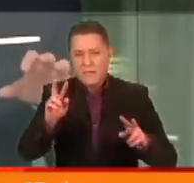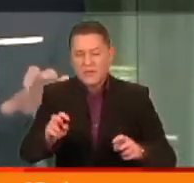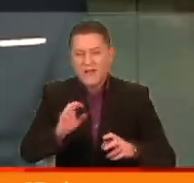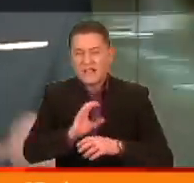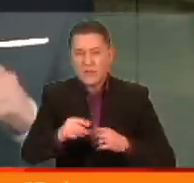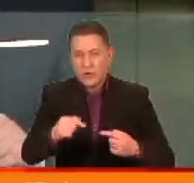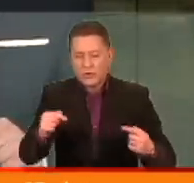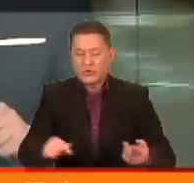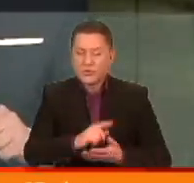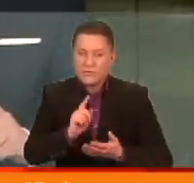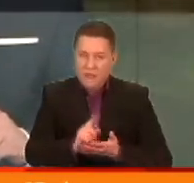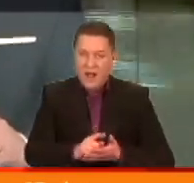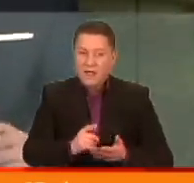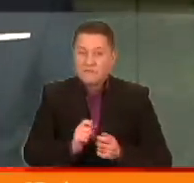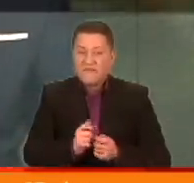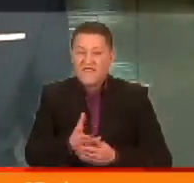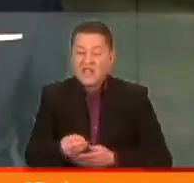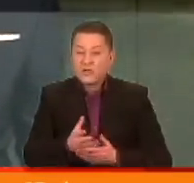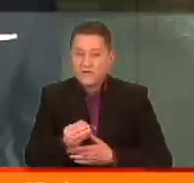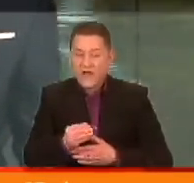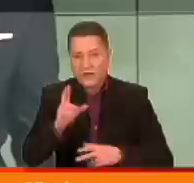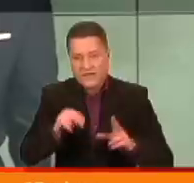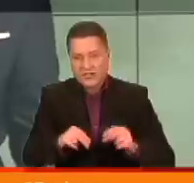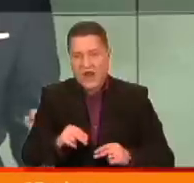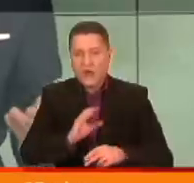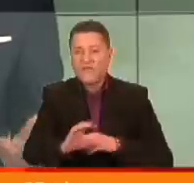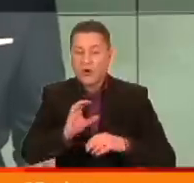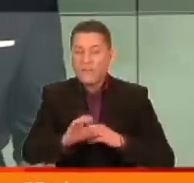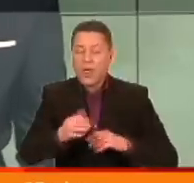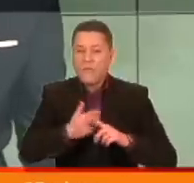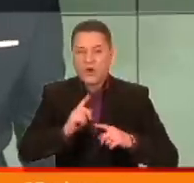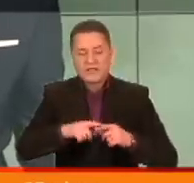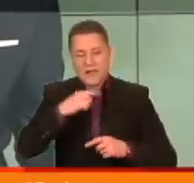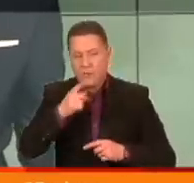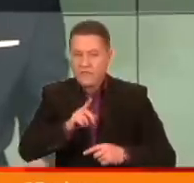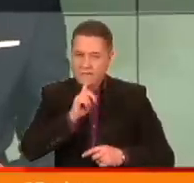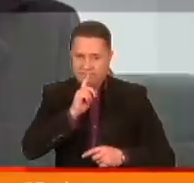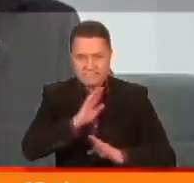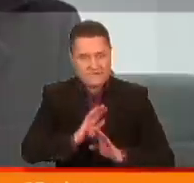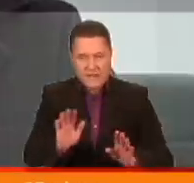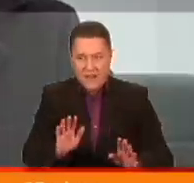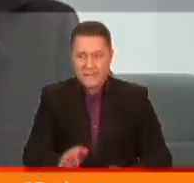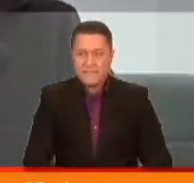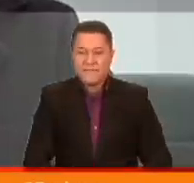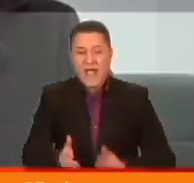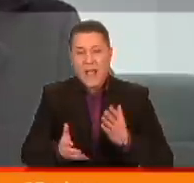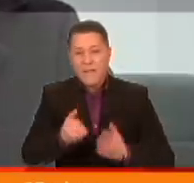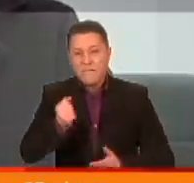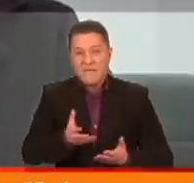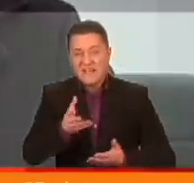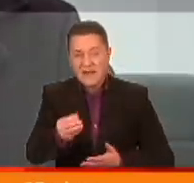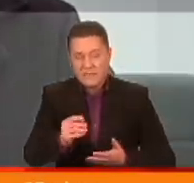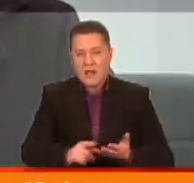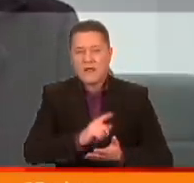певну фінансову участь у цьому процесі, вважають виробники. Але про це мова поки що не йде. Підтримка держави